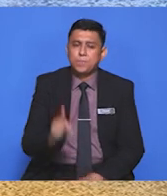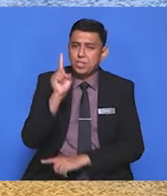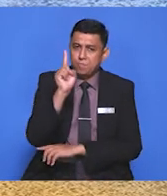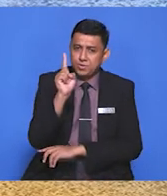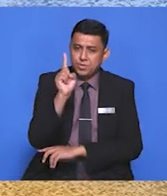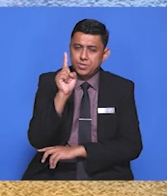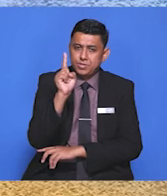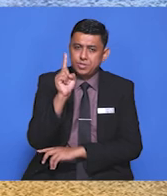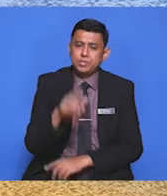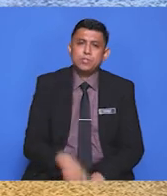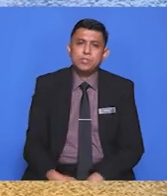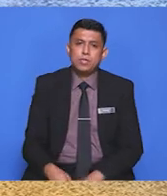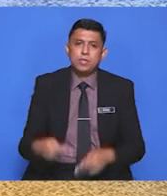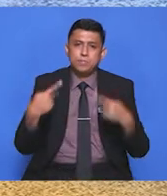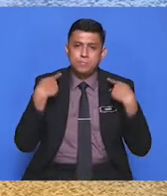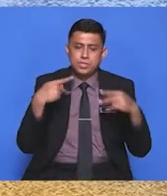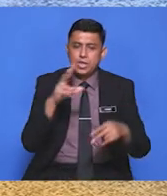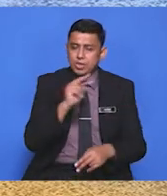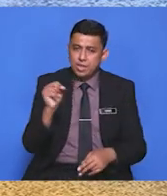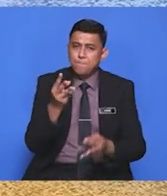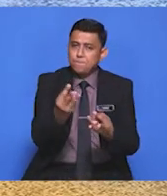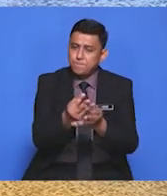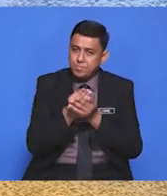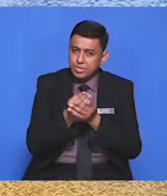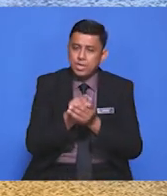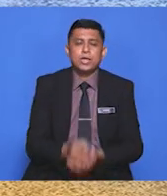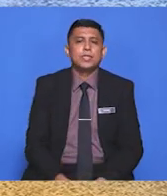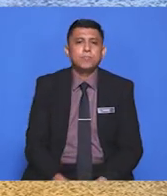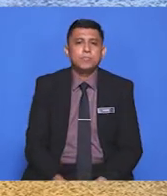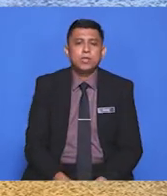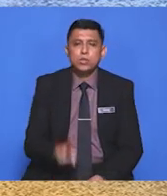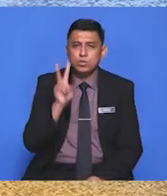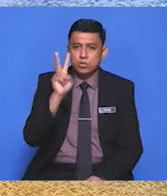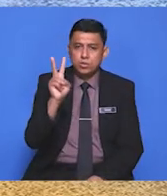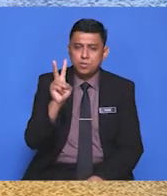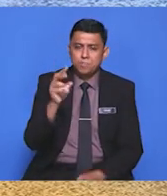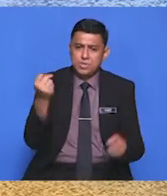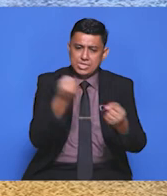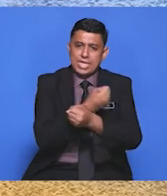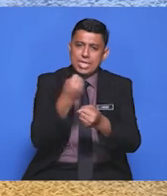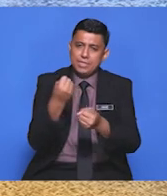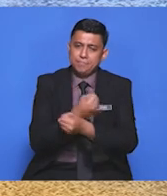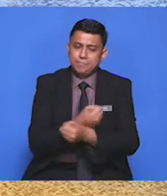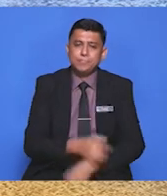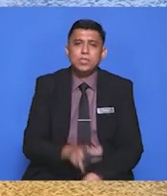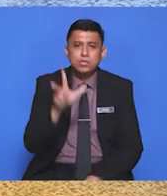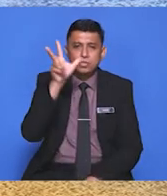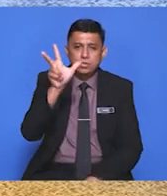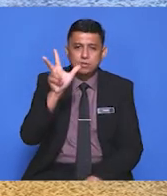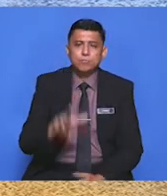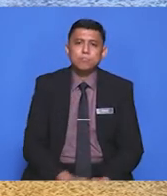pertama, pasaran dan permintaan. Kedua, persaingan.